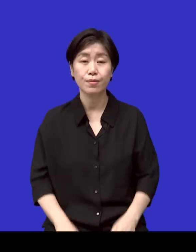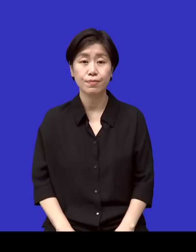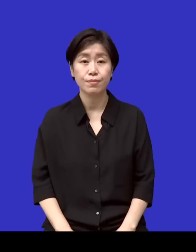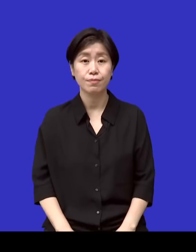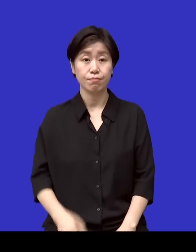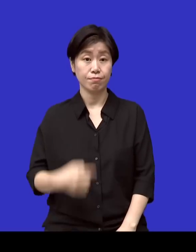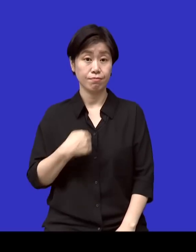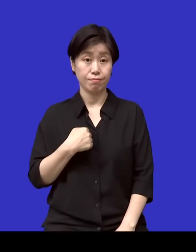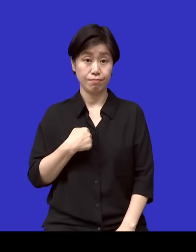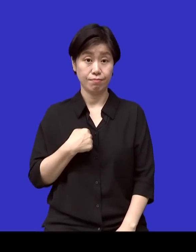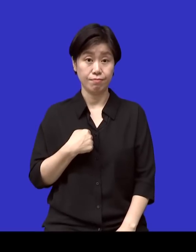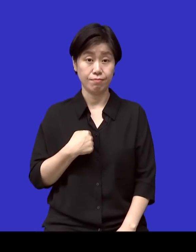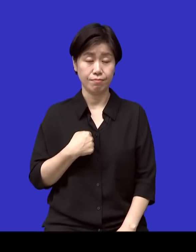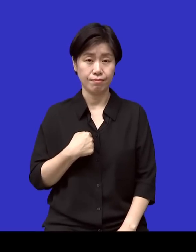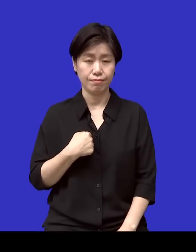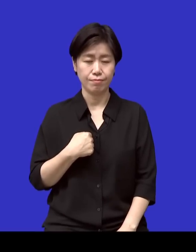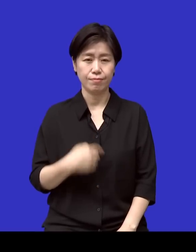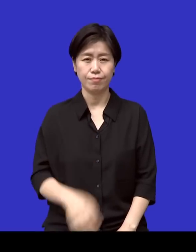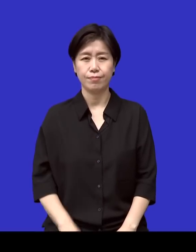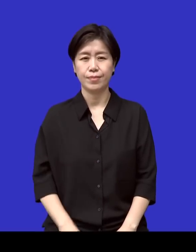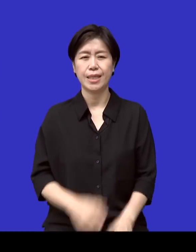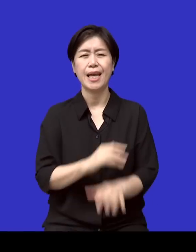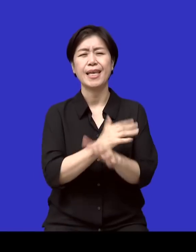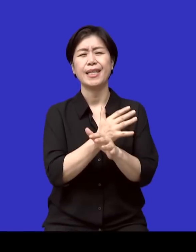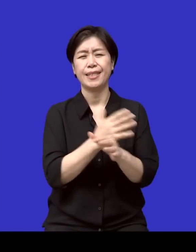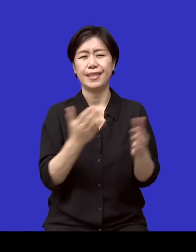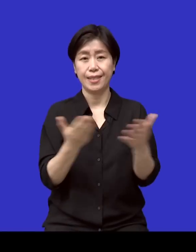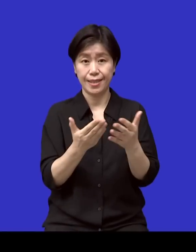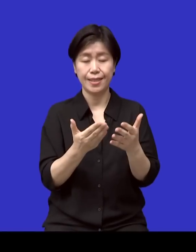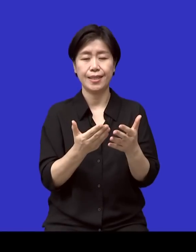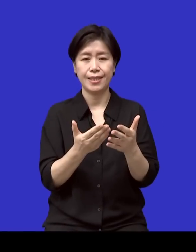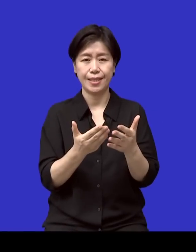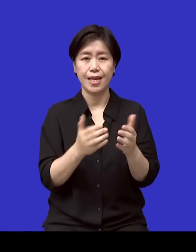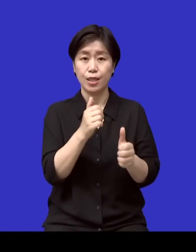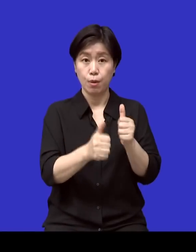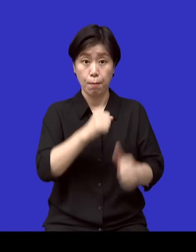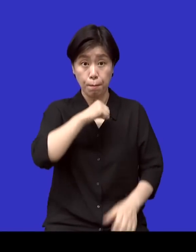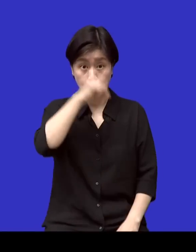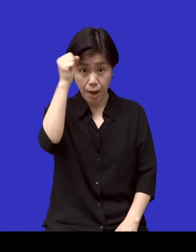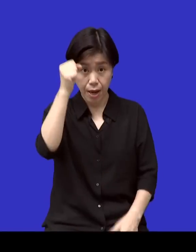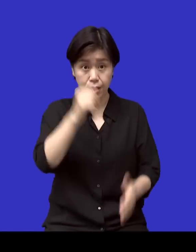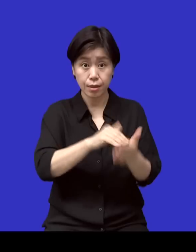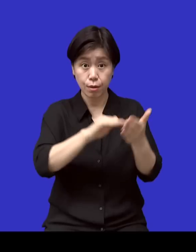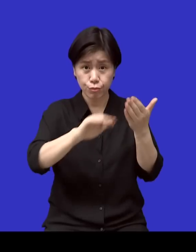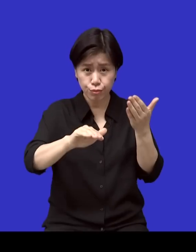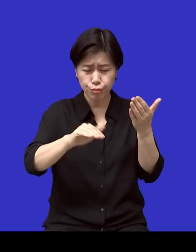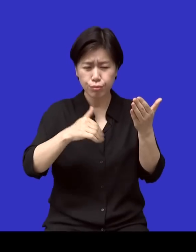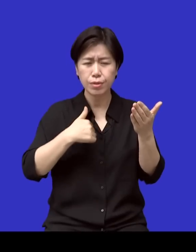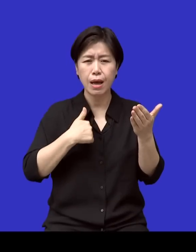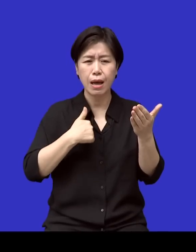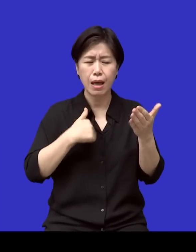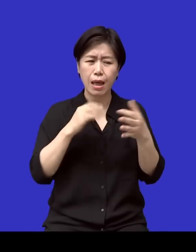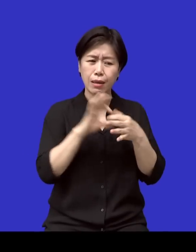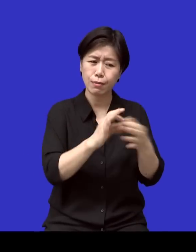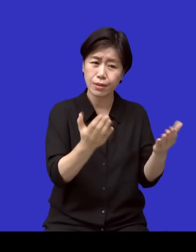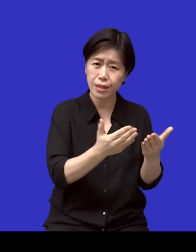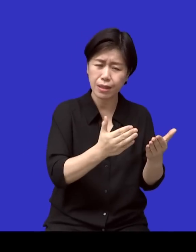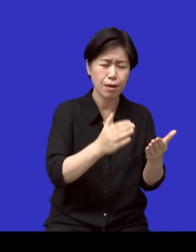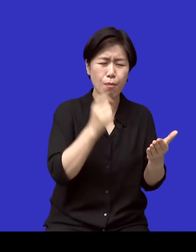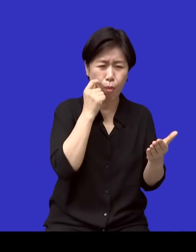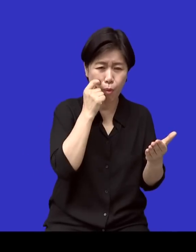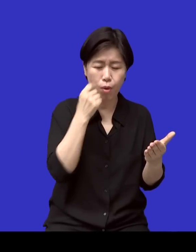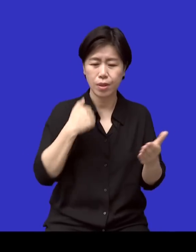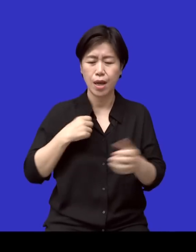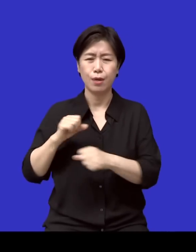저는 일단은 개그맨이 대구 군대에 갔을 때 예. 동기들이 이제 TV에 나오는 모습을 보면 네. 이게 제일 힘든